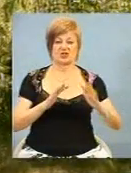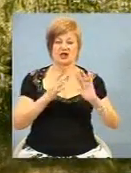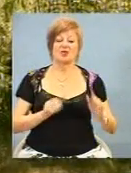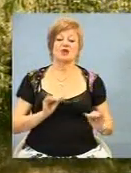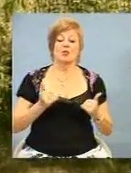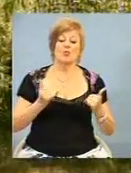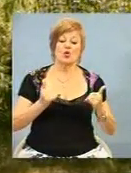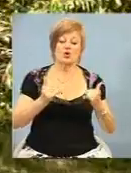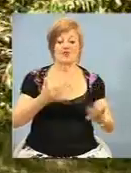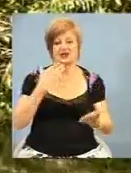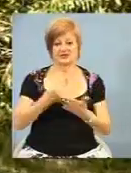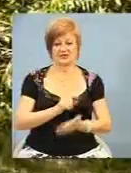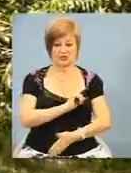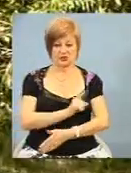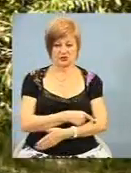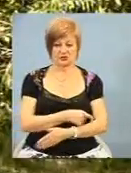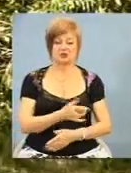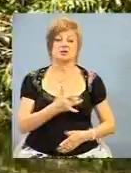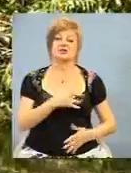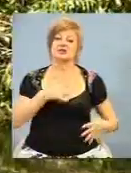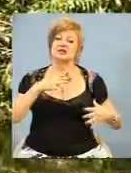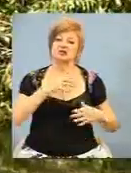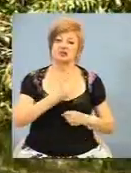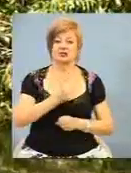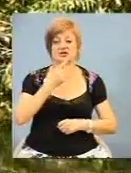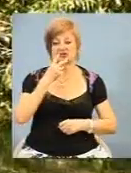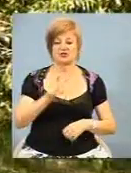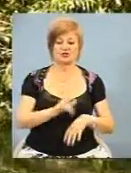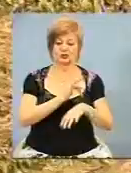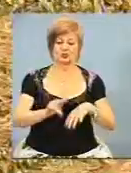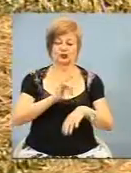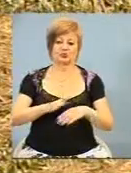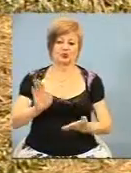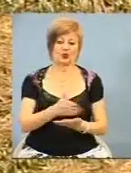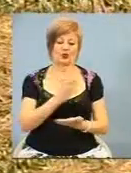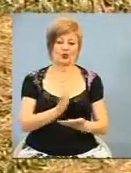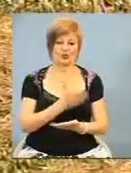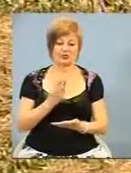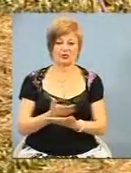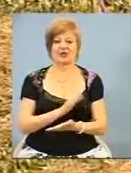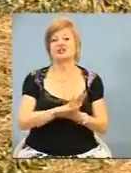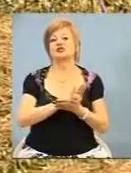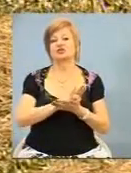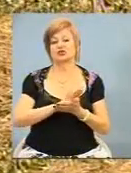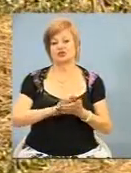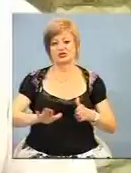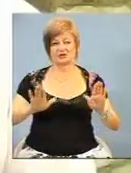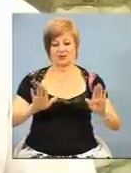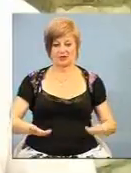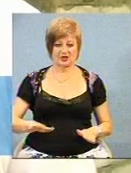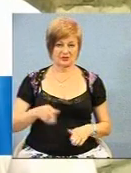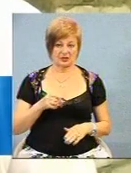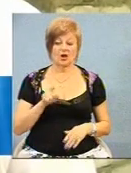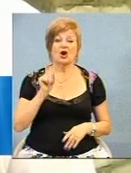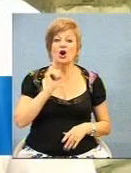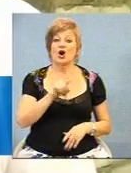полували також своїми силами. Нині аж серце крається, як бачить, що знищують один із небагатьох екологічно чистих куточків міста. Вони